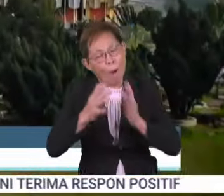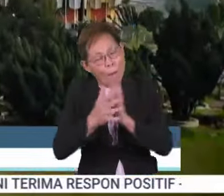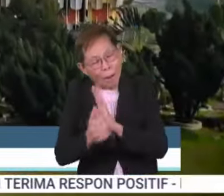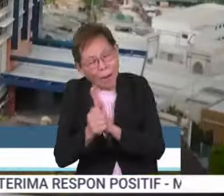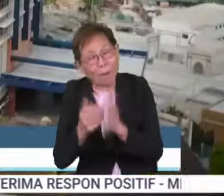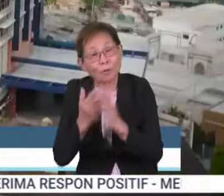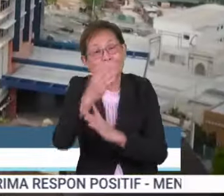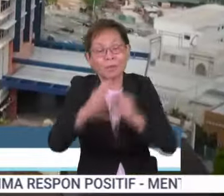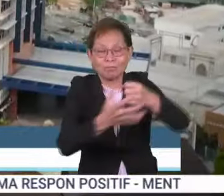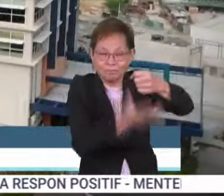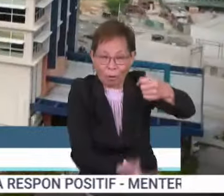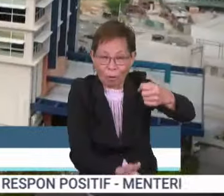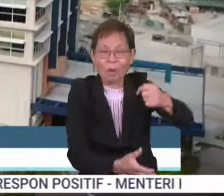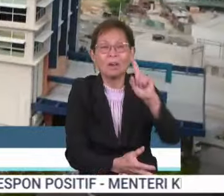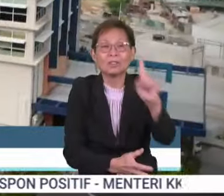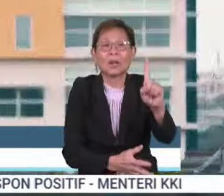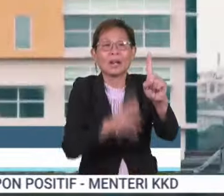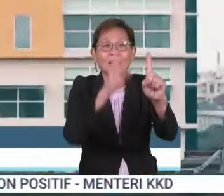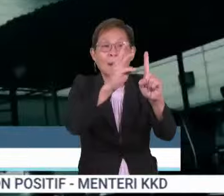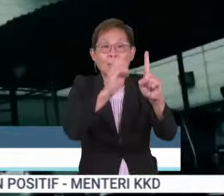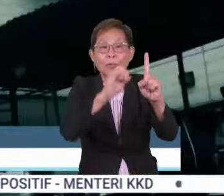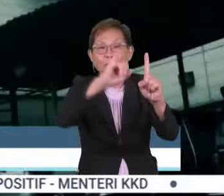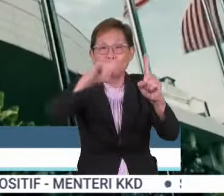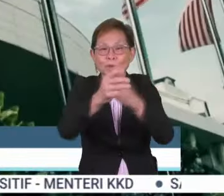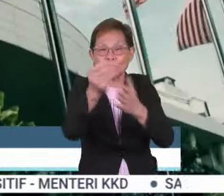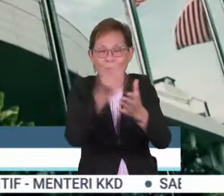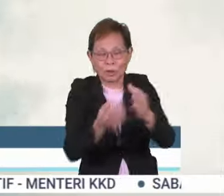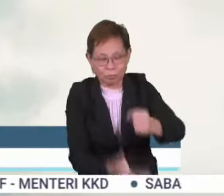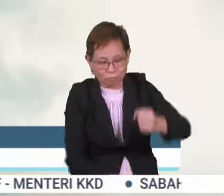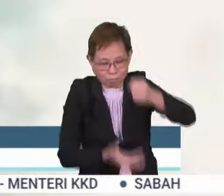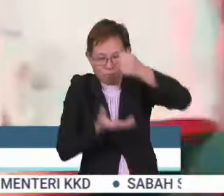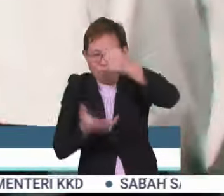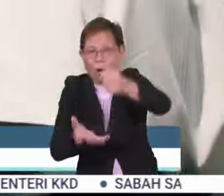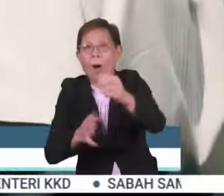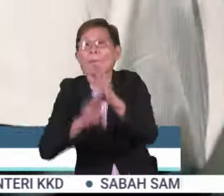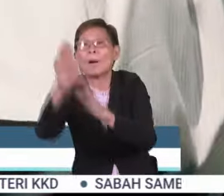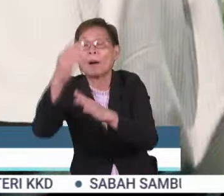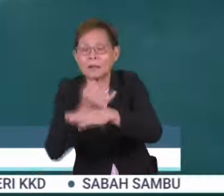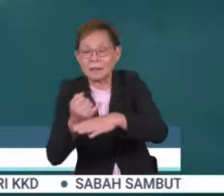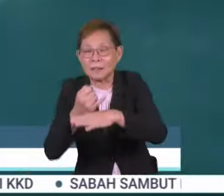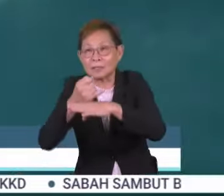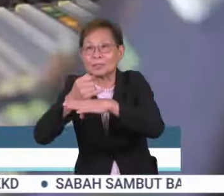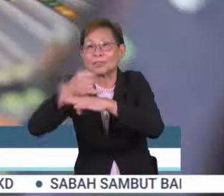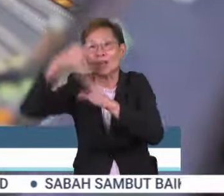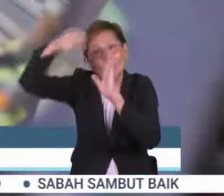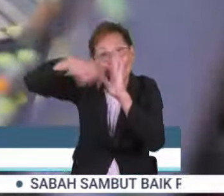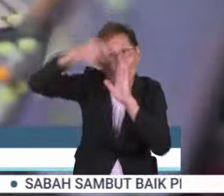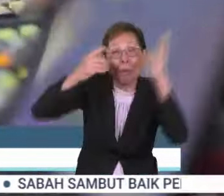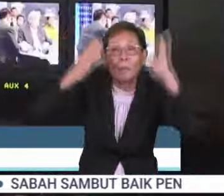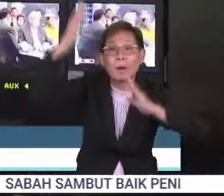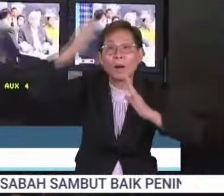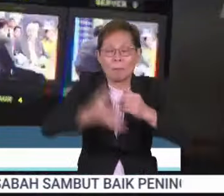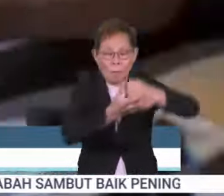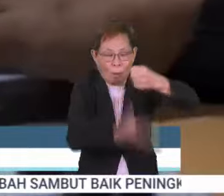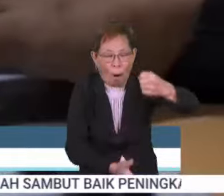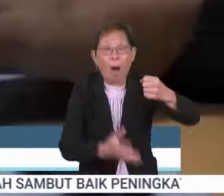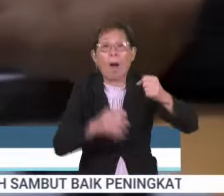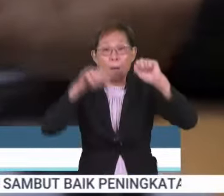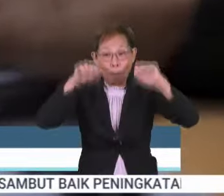menerusi perunukan rm160 juta bagi pembangunan industri kreatif negara peruntukan dapat